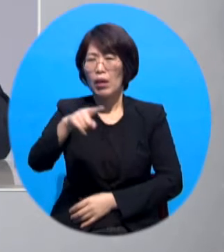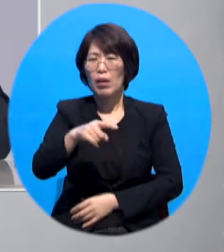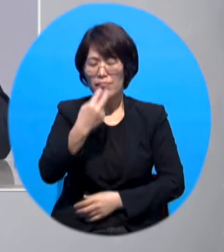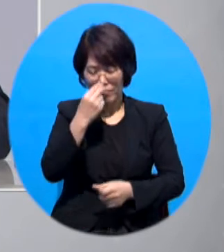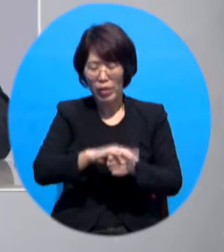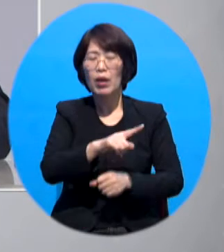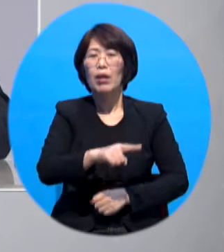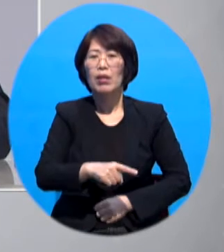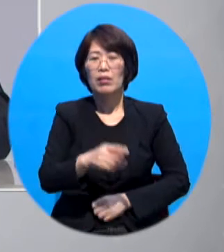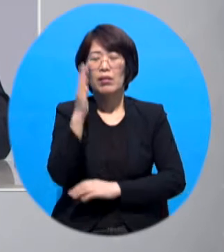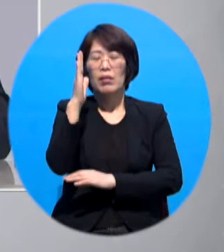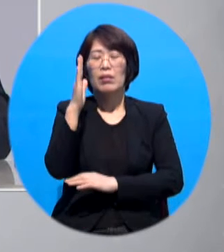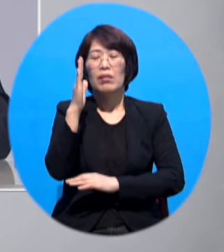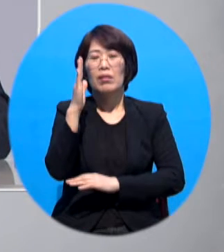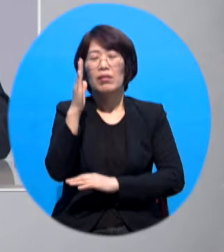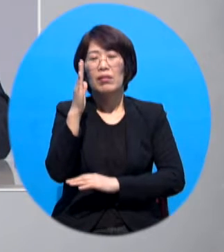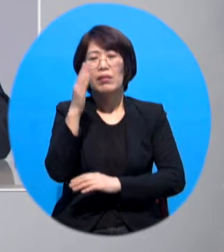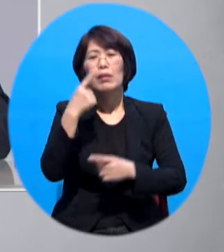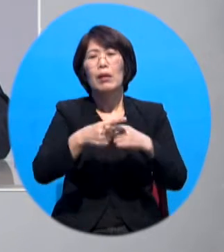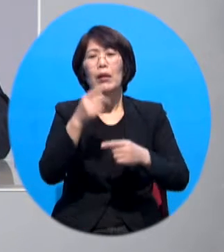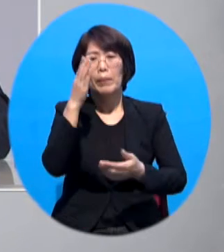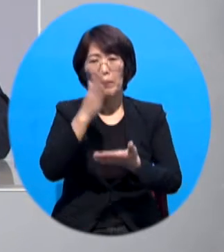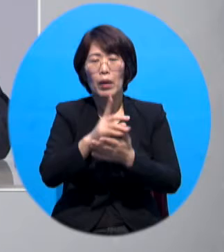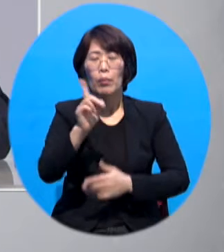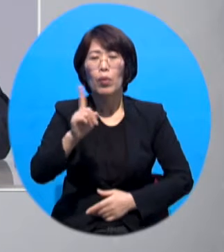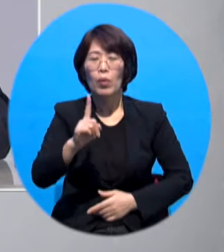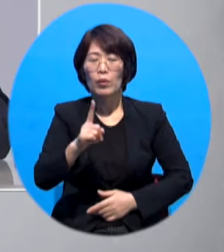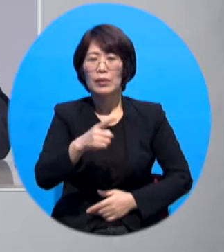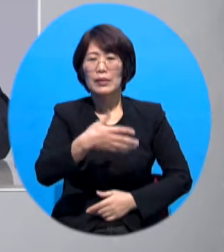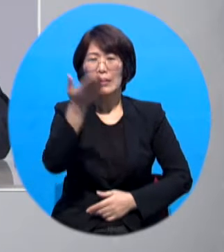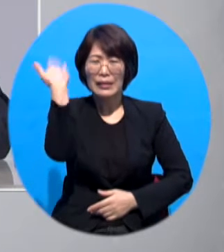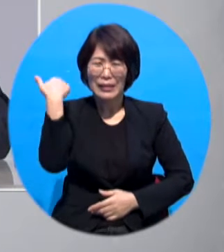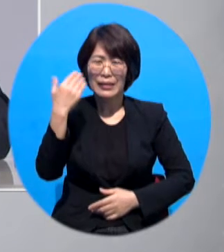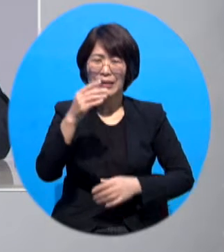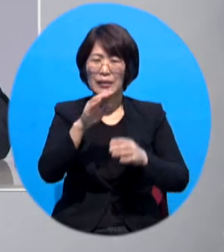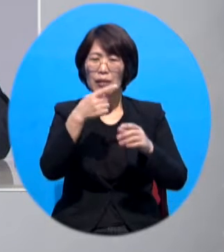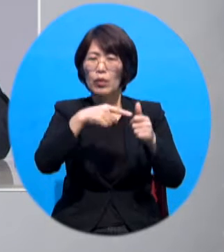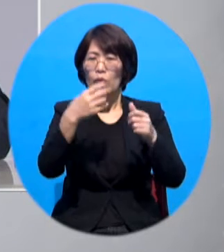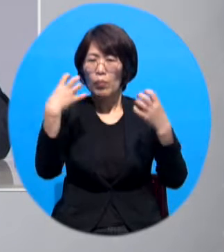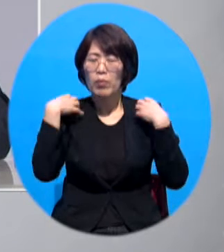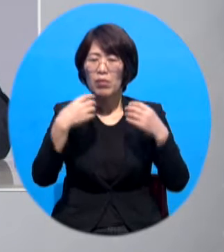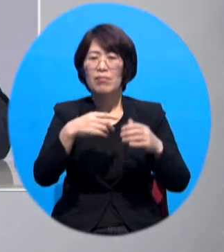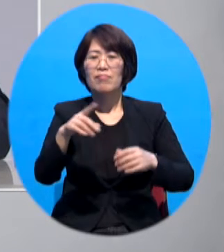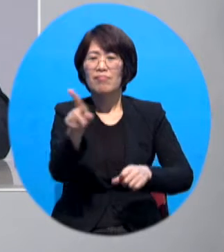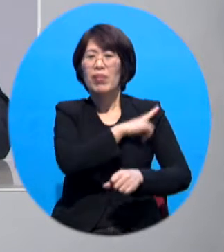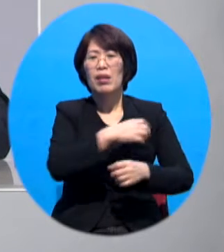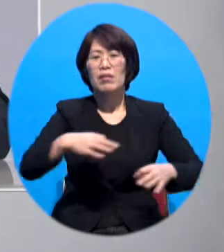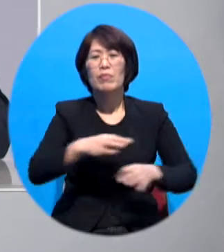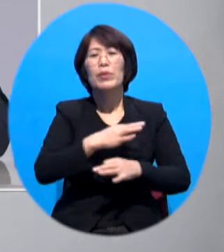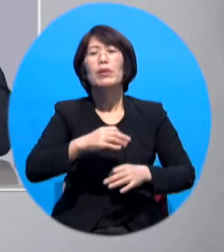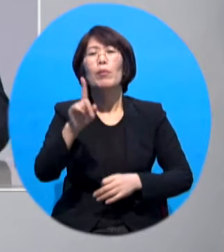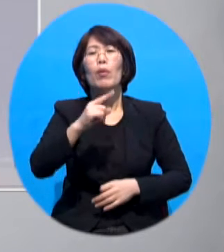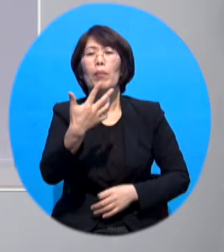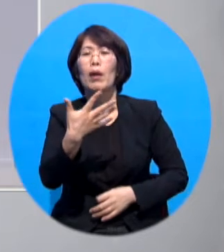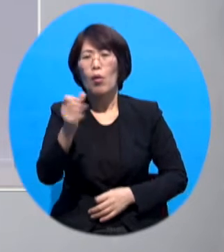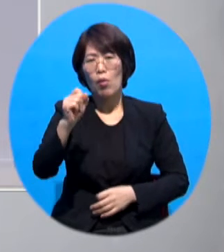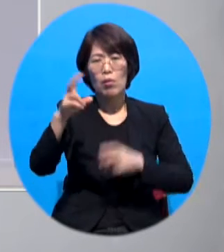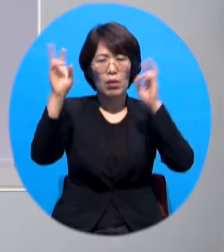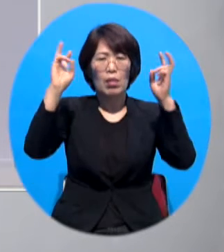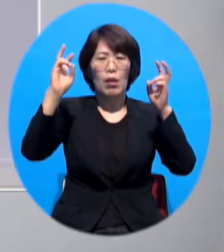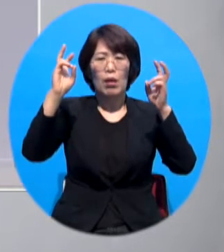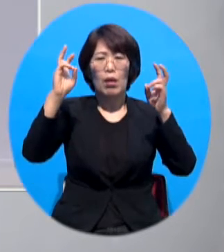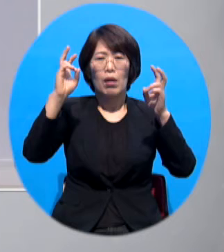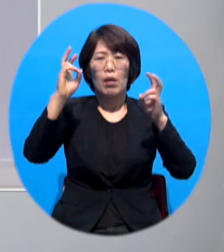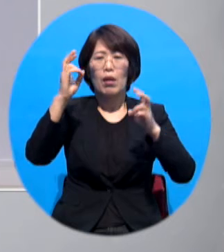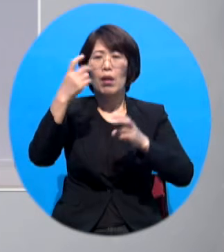말씀드린 다 말았는데 우리 도교육청 최대의 비리 스캔들 이걸로 인해서 업자가 8억 이라고 하는 부당이익을 으 각